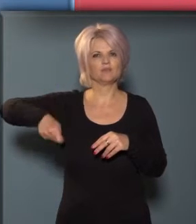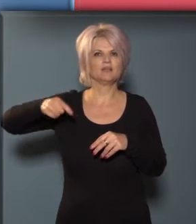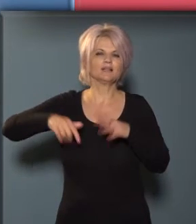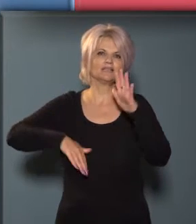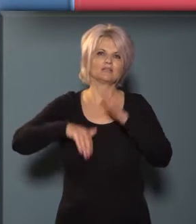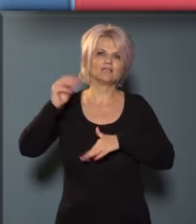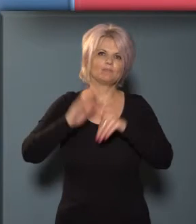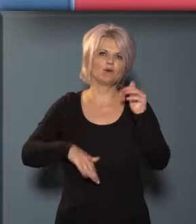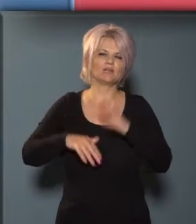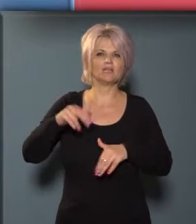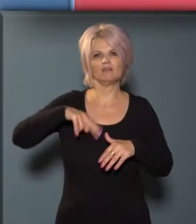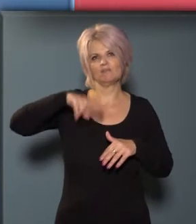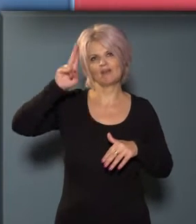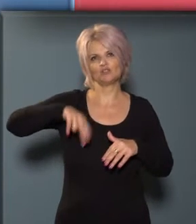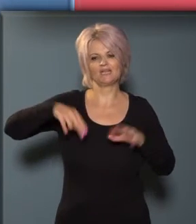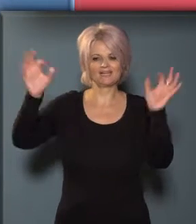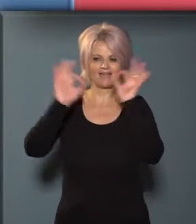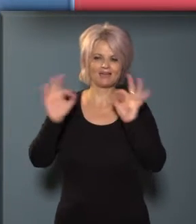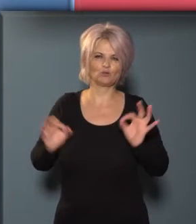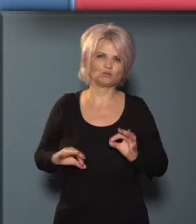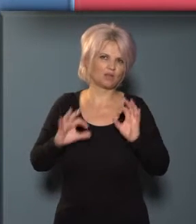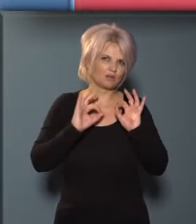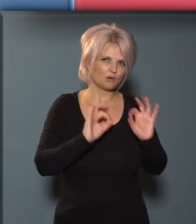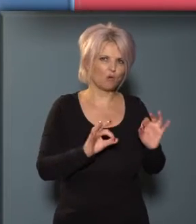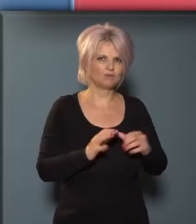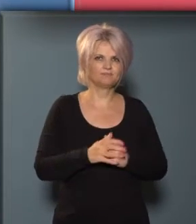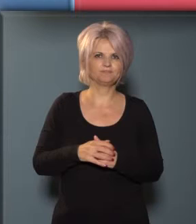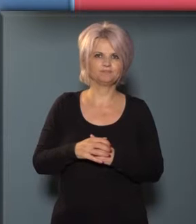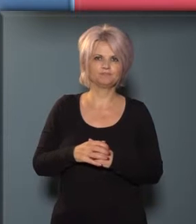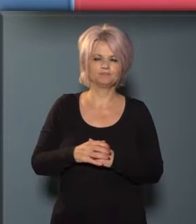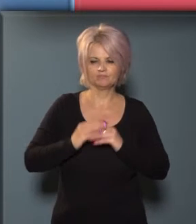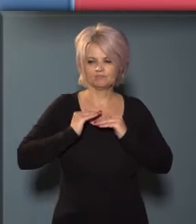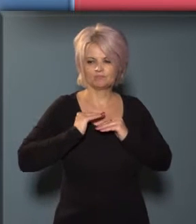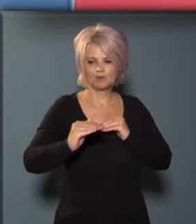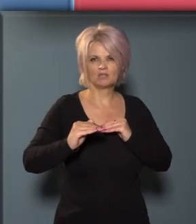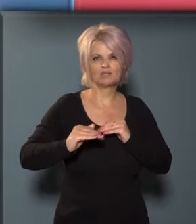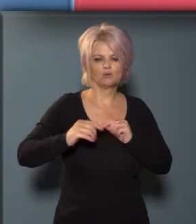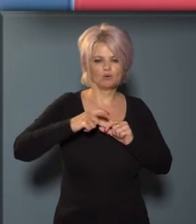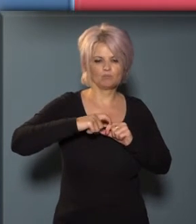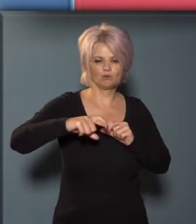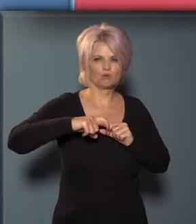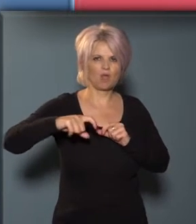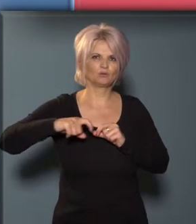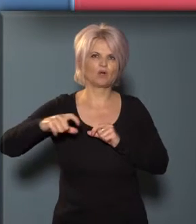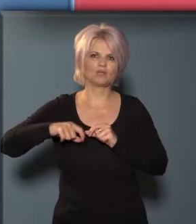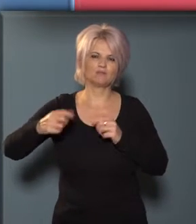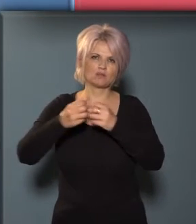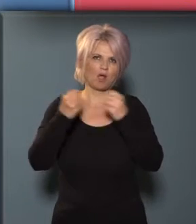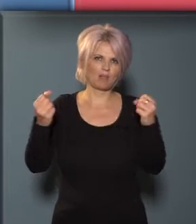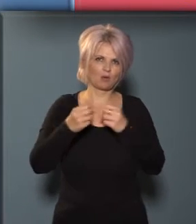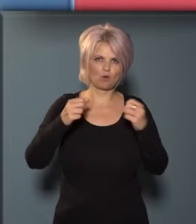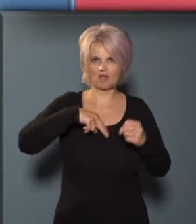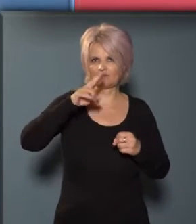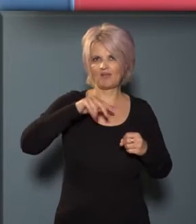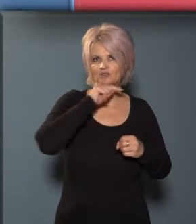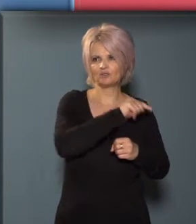ipari festékgyártóknak kedvez, akik akár a padlóburkolatokat, akár az ablakokat viszik.